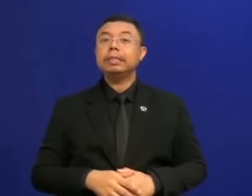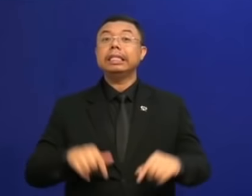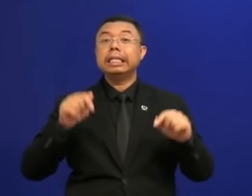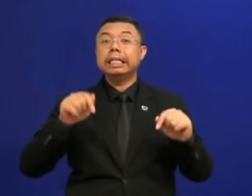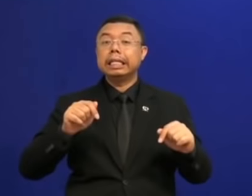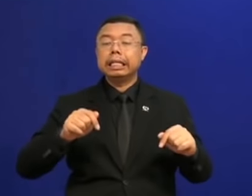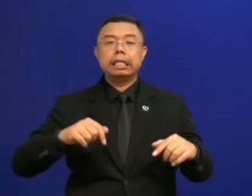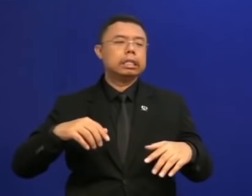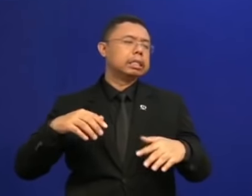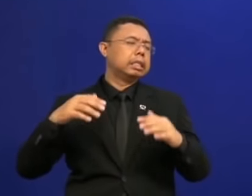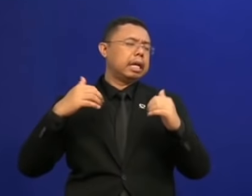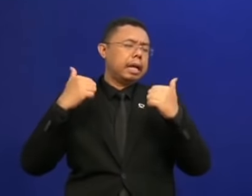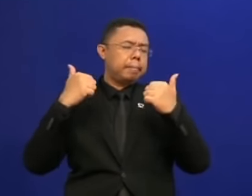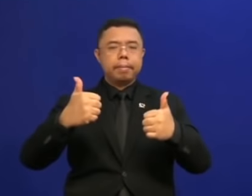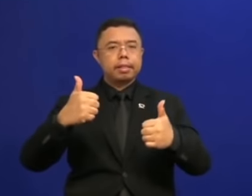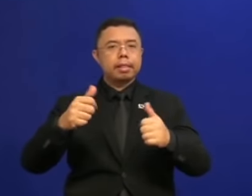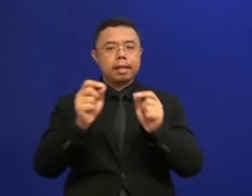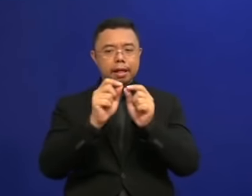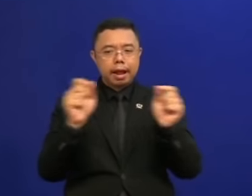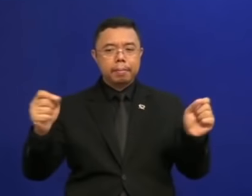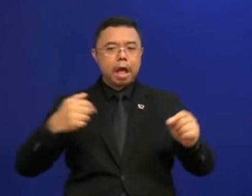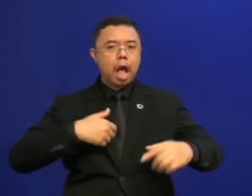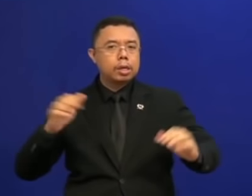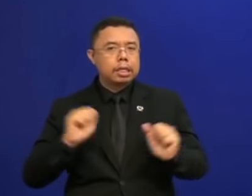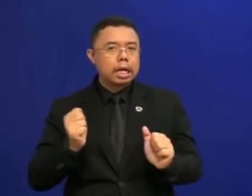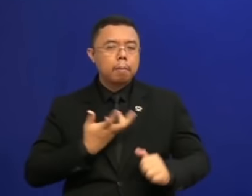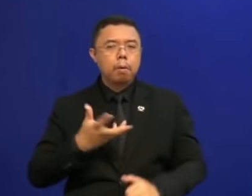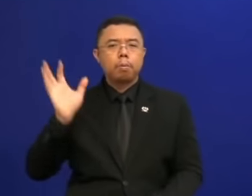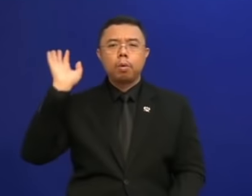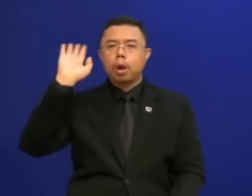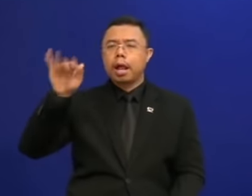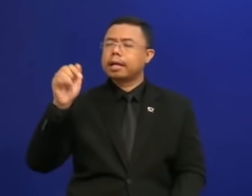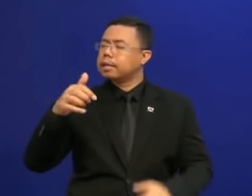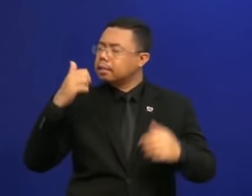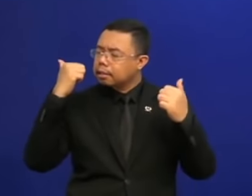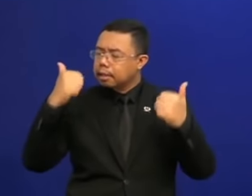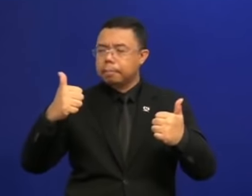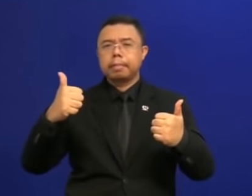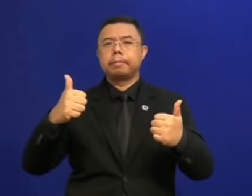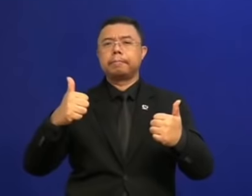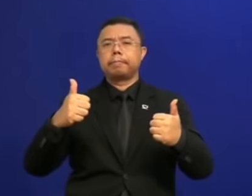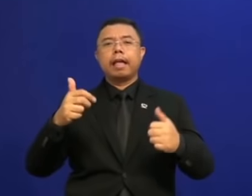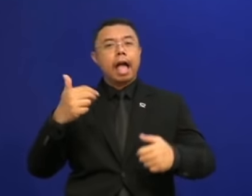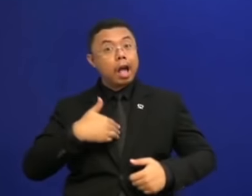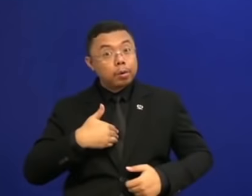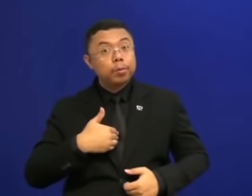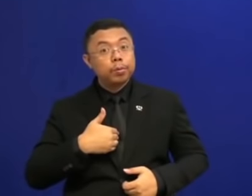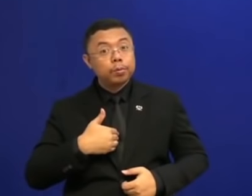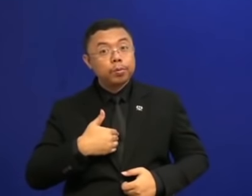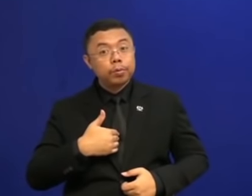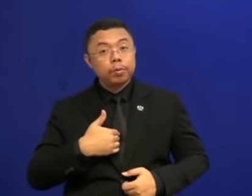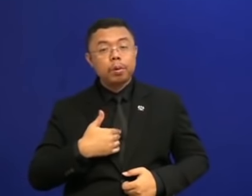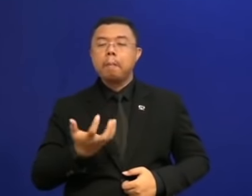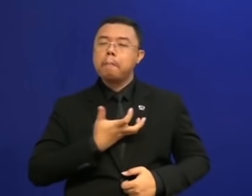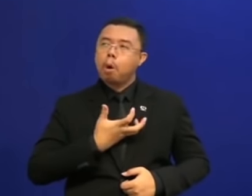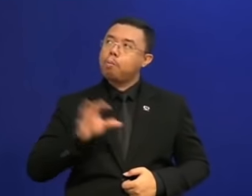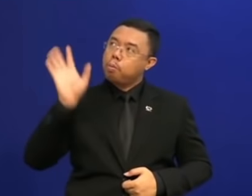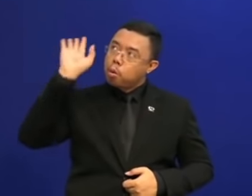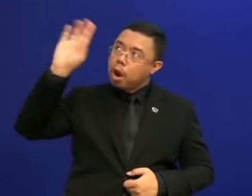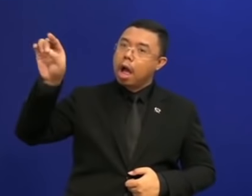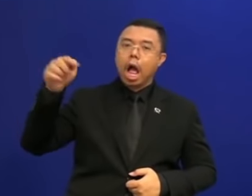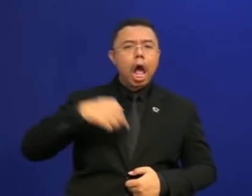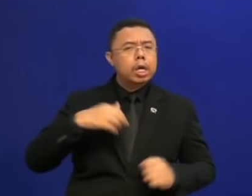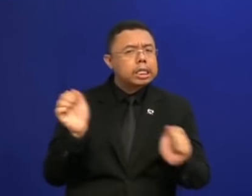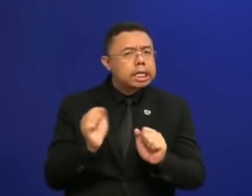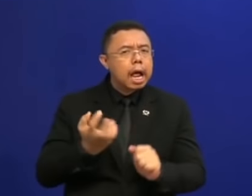Ini sakti sekali kalimat aku segera akan pulang ini sakti sekali. Aku mau pulang,